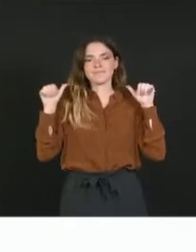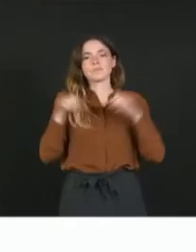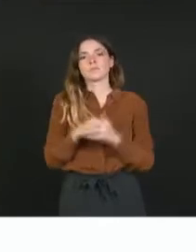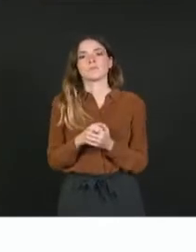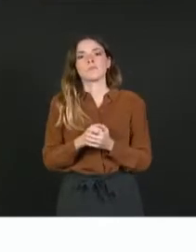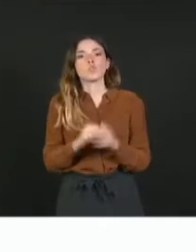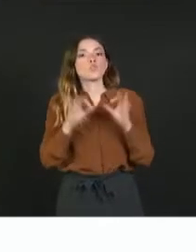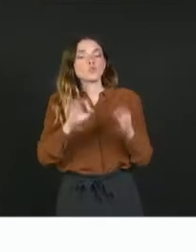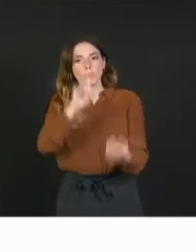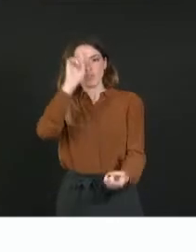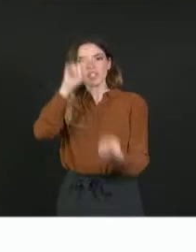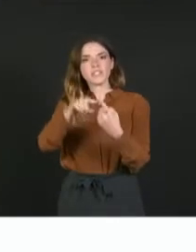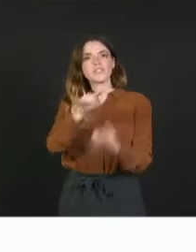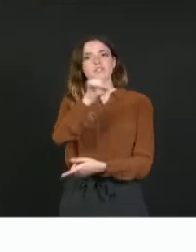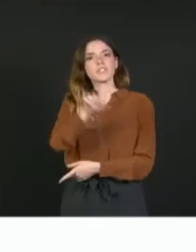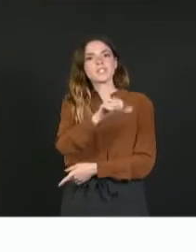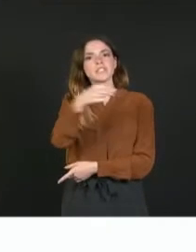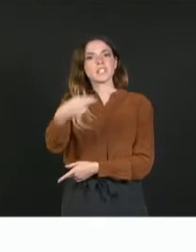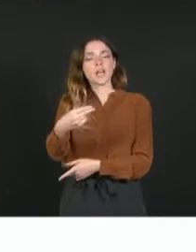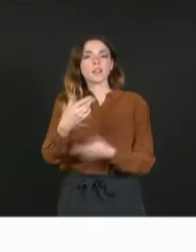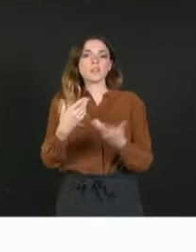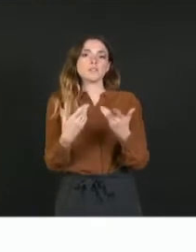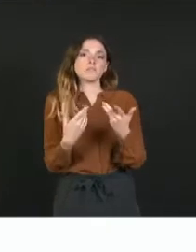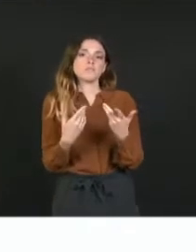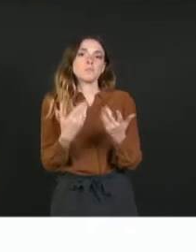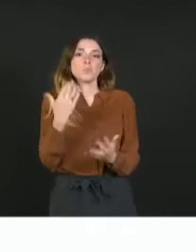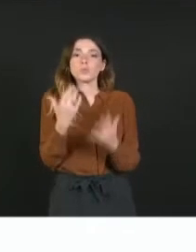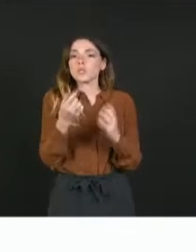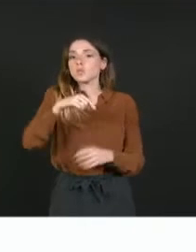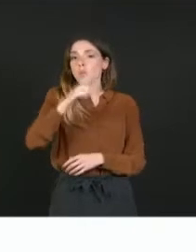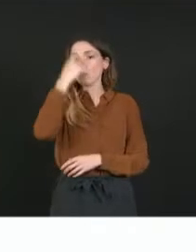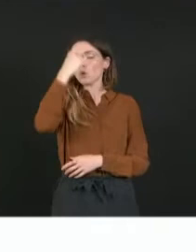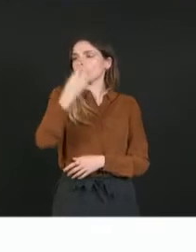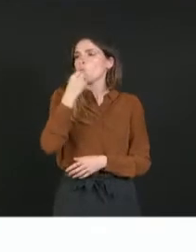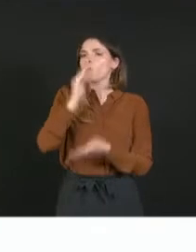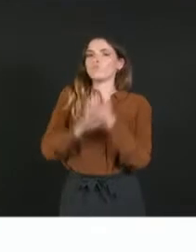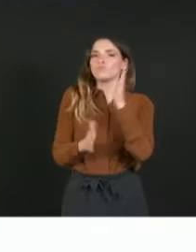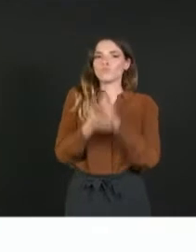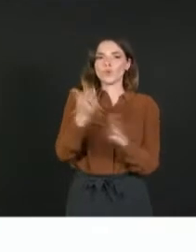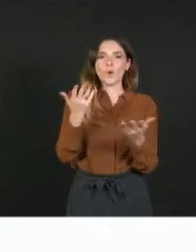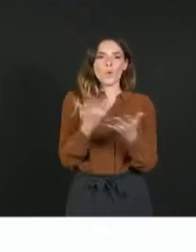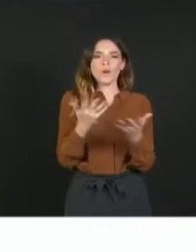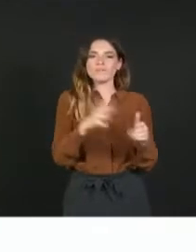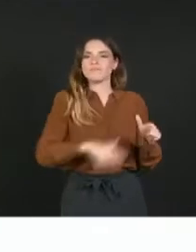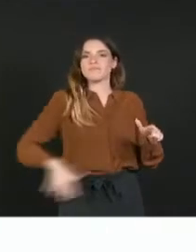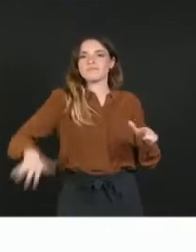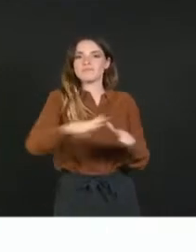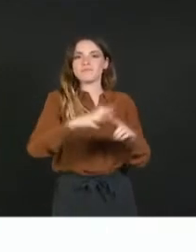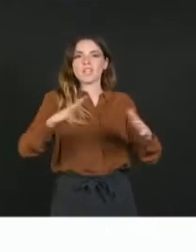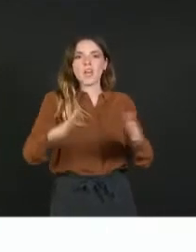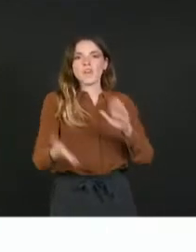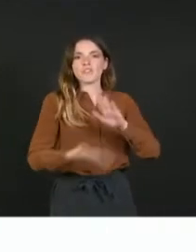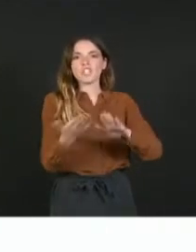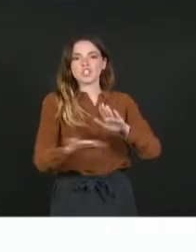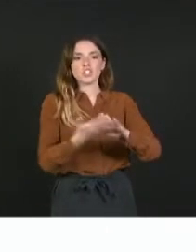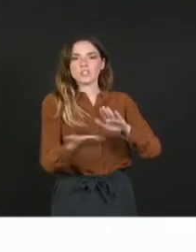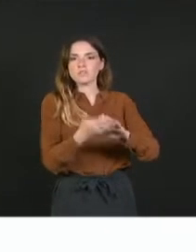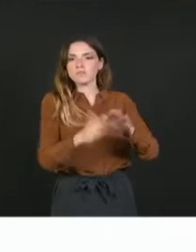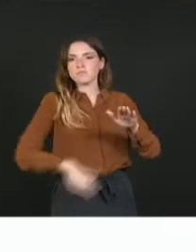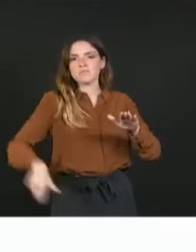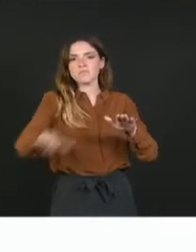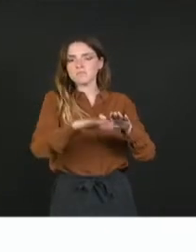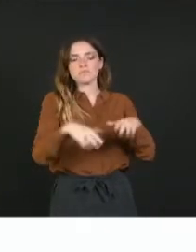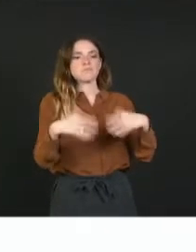cet objectif ZAN, c'est qu'il y a une solution qui paraît toute faite aujourd'hui, ce sont les friches. On se dit, tiens, on a déjà un gisement pour faire du